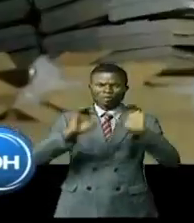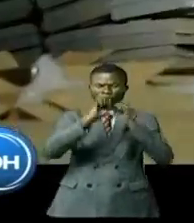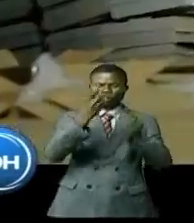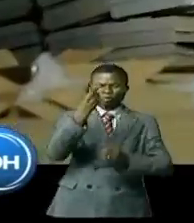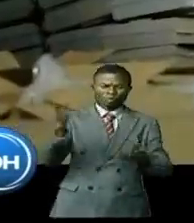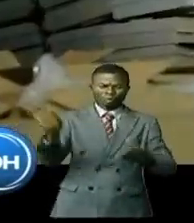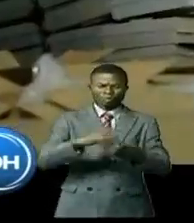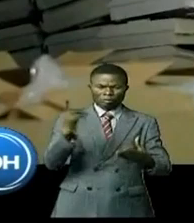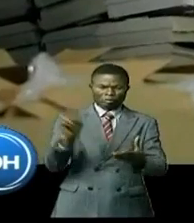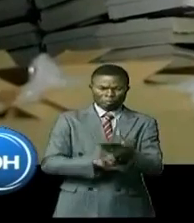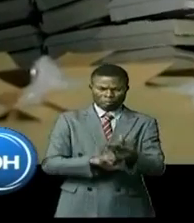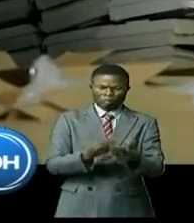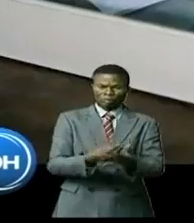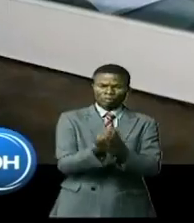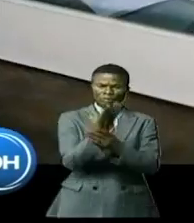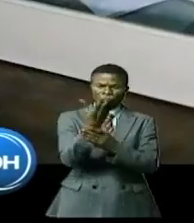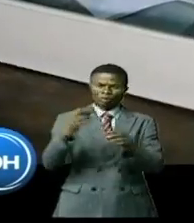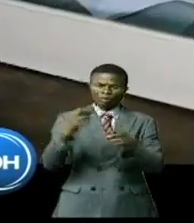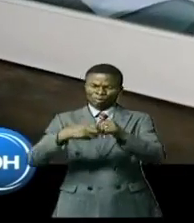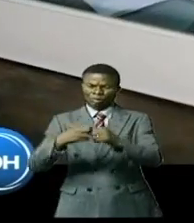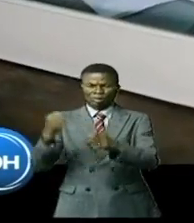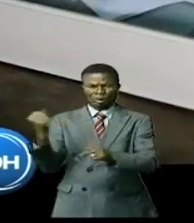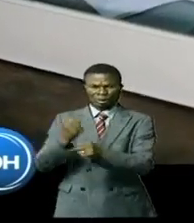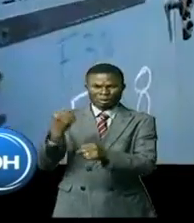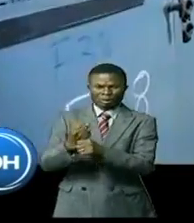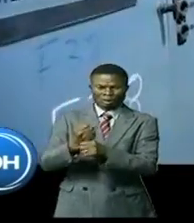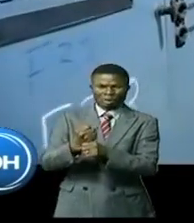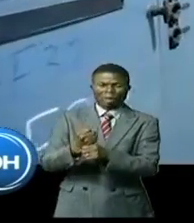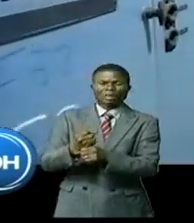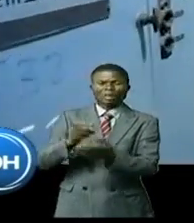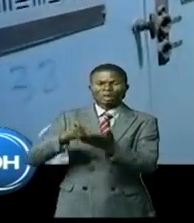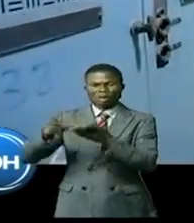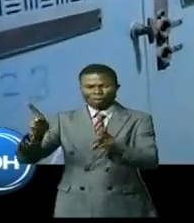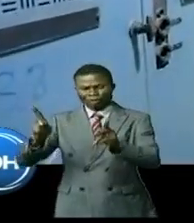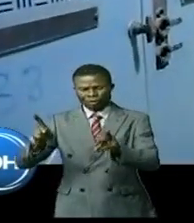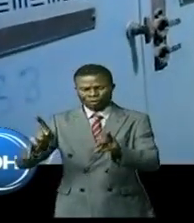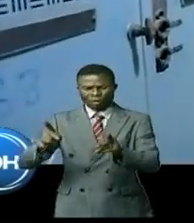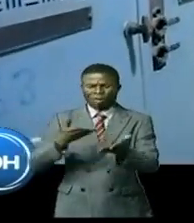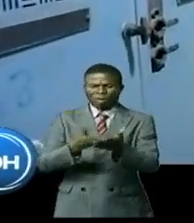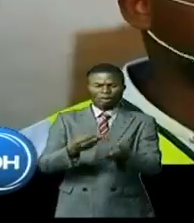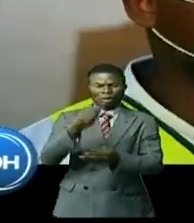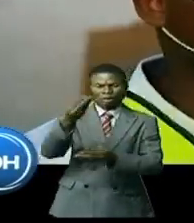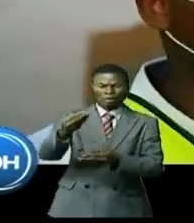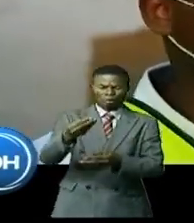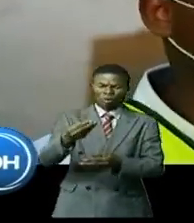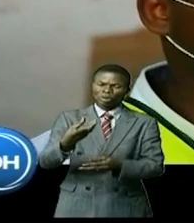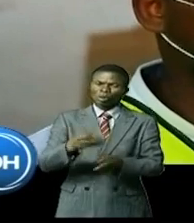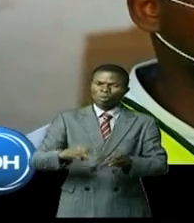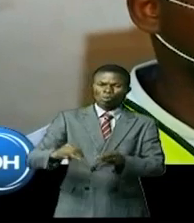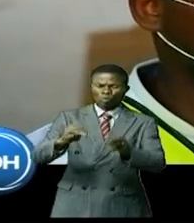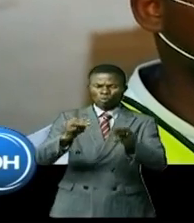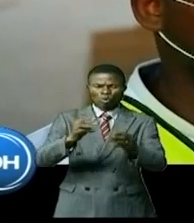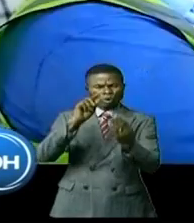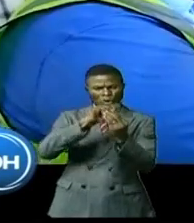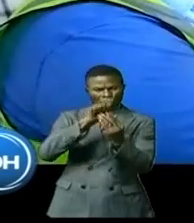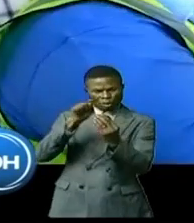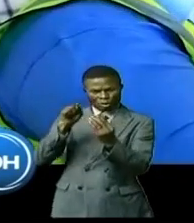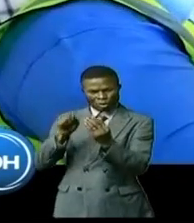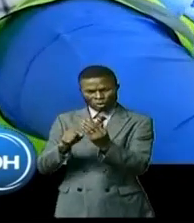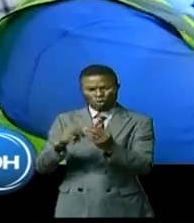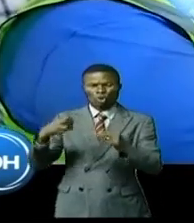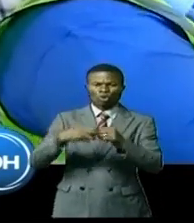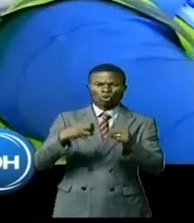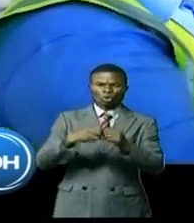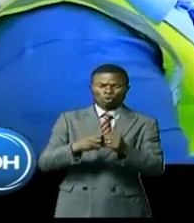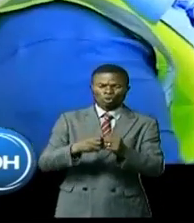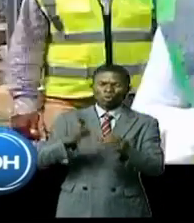contrat de fourniture et de services après-vente et celle-ci ne lui apporte que le moyen de comptabilisation des énergies